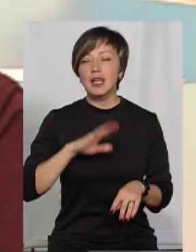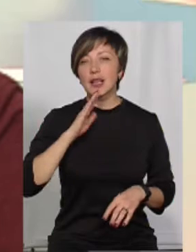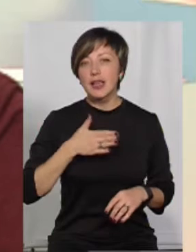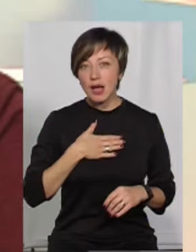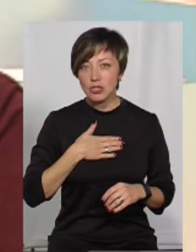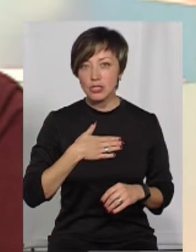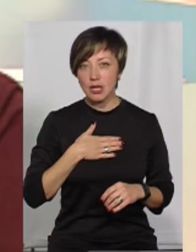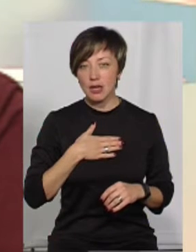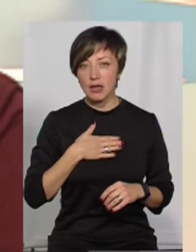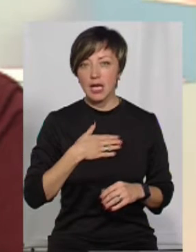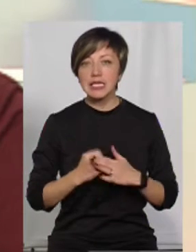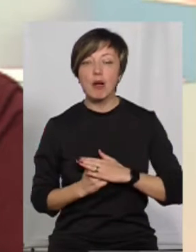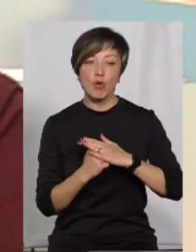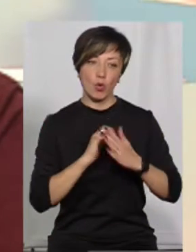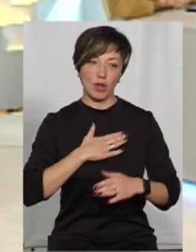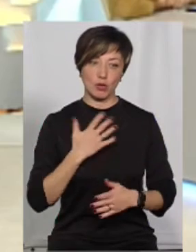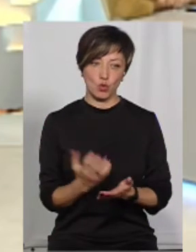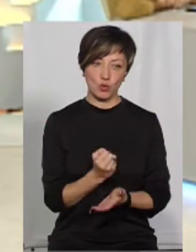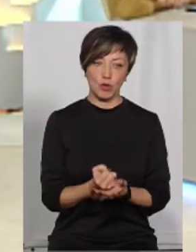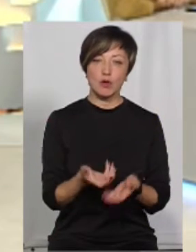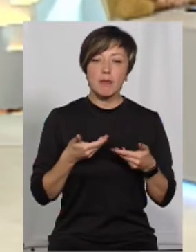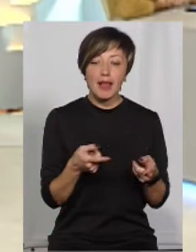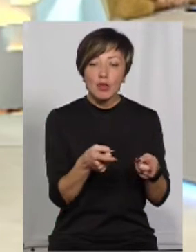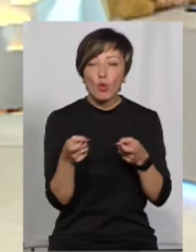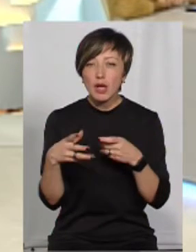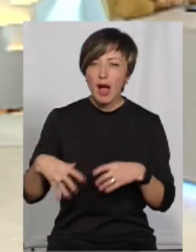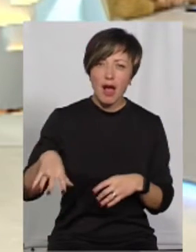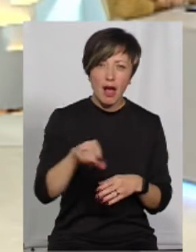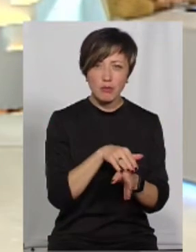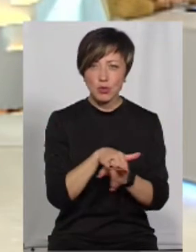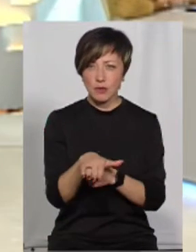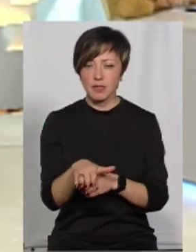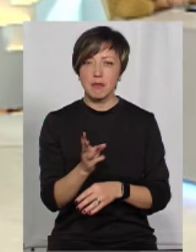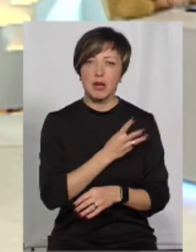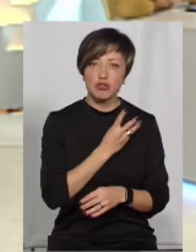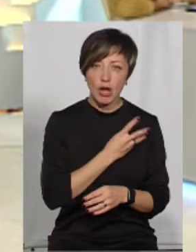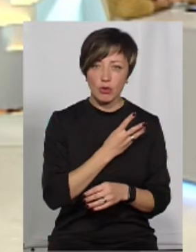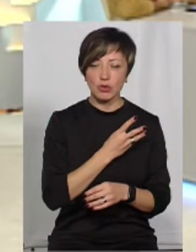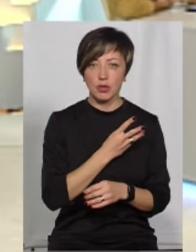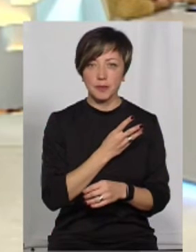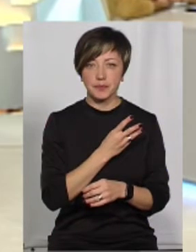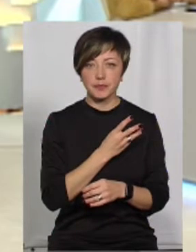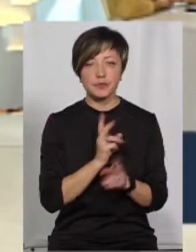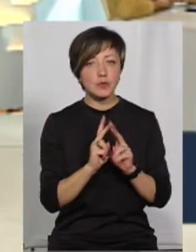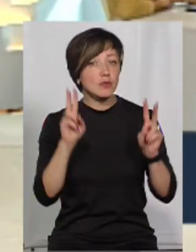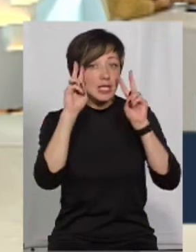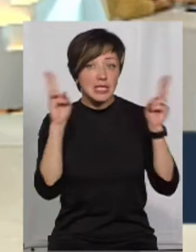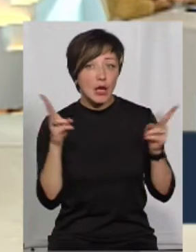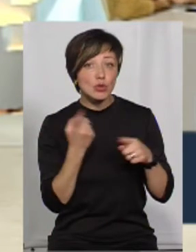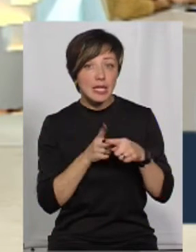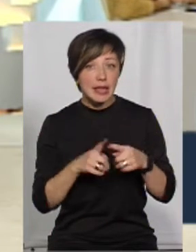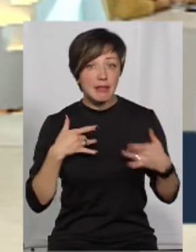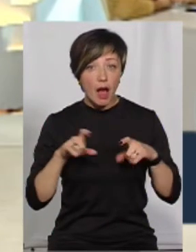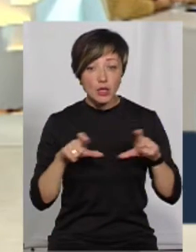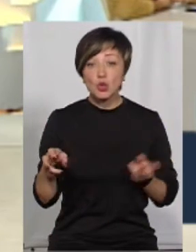наша запорука нашого успіху, що ми долучаємо абсолютно всіх бажаючих, ті, які не знають театр, ті,